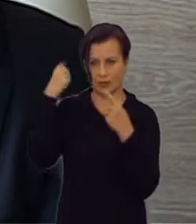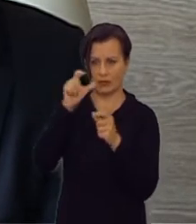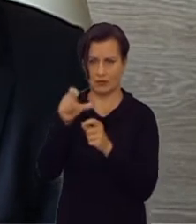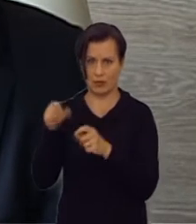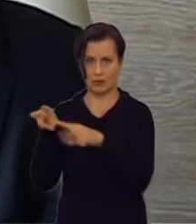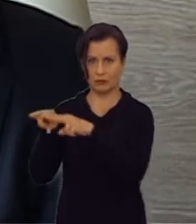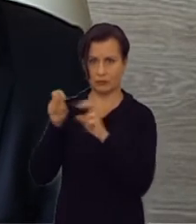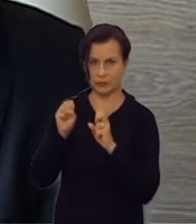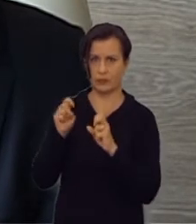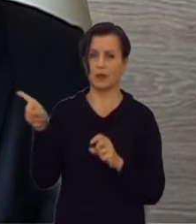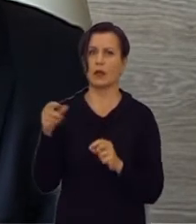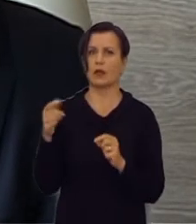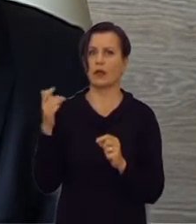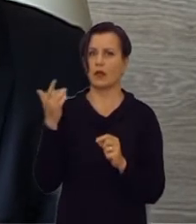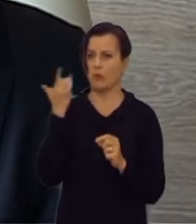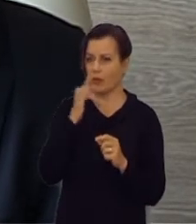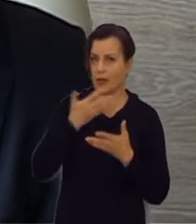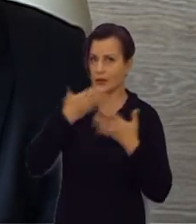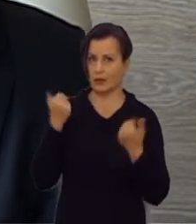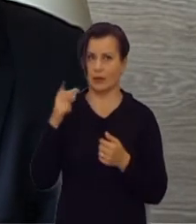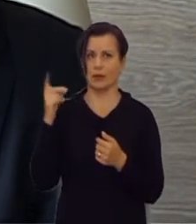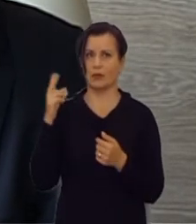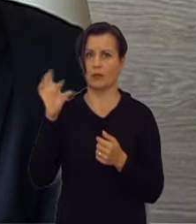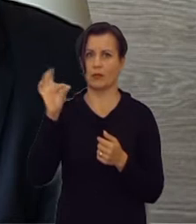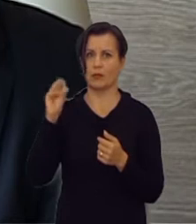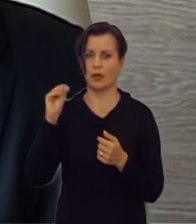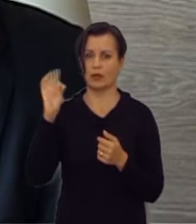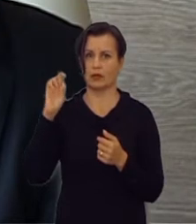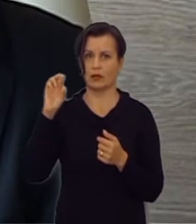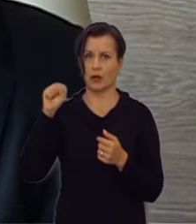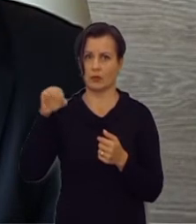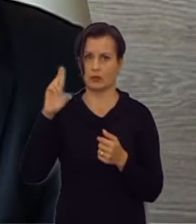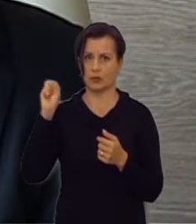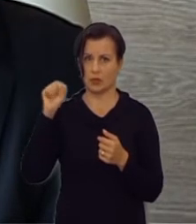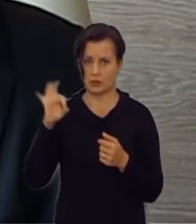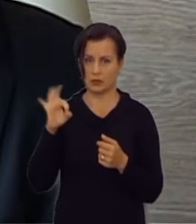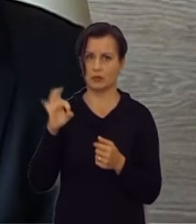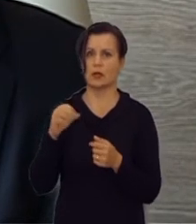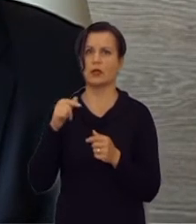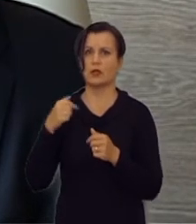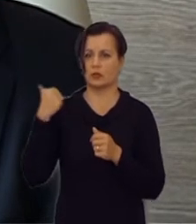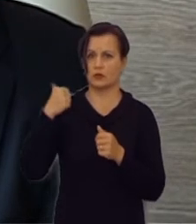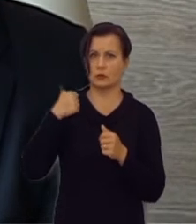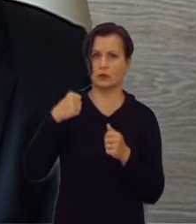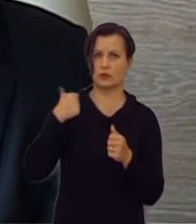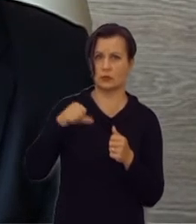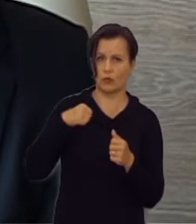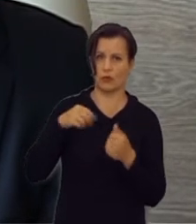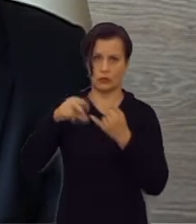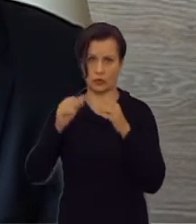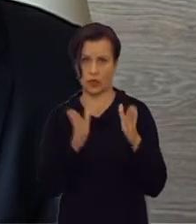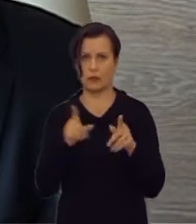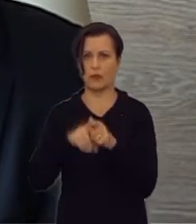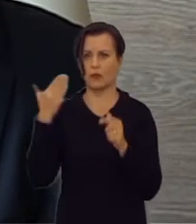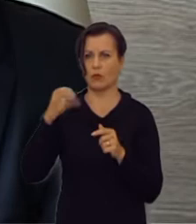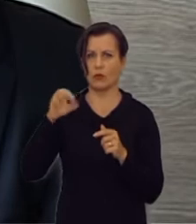naujas etapas yra mūsų politinio gyvenimo. Tai dar kartą sakau, mes jau beveik metus laiko